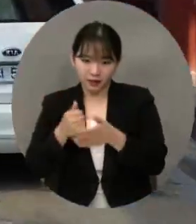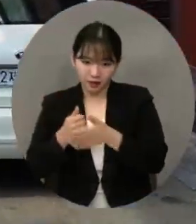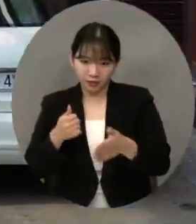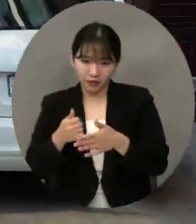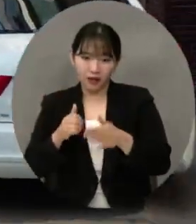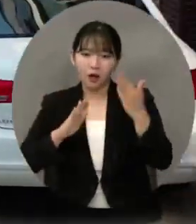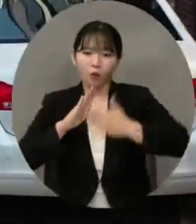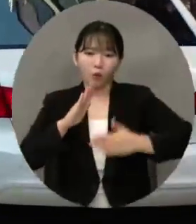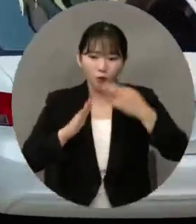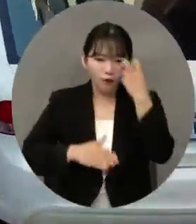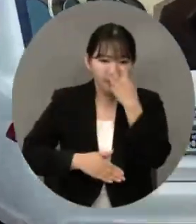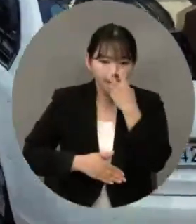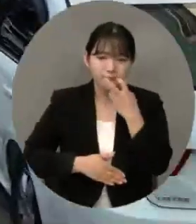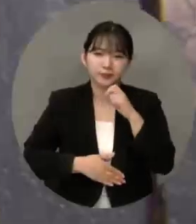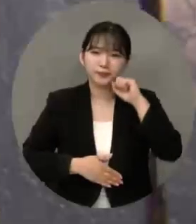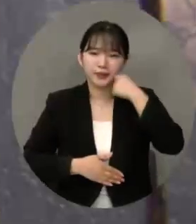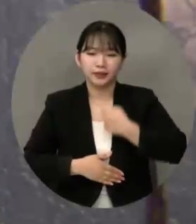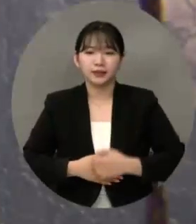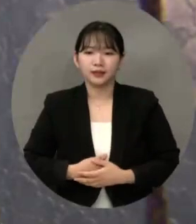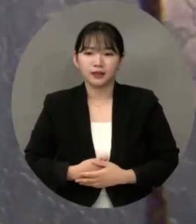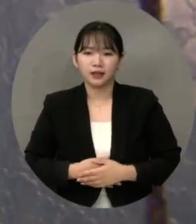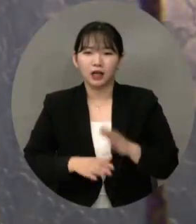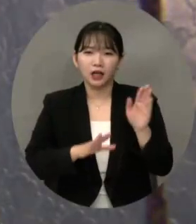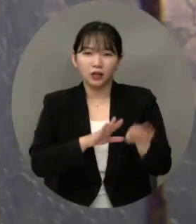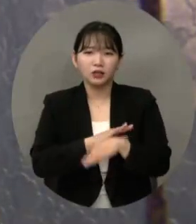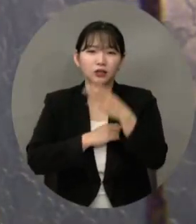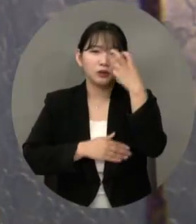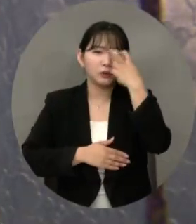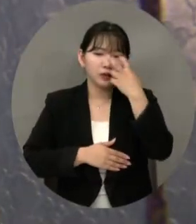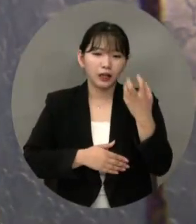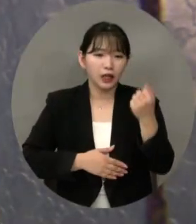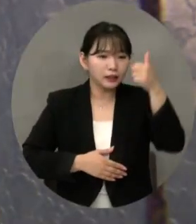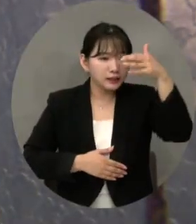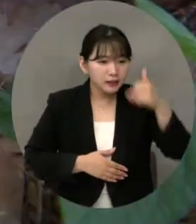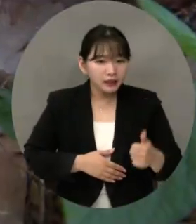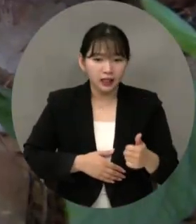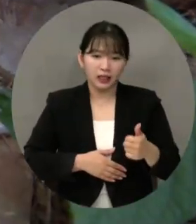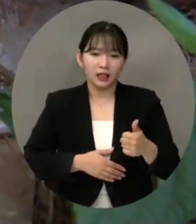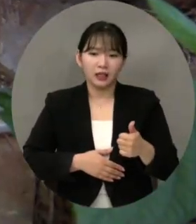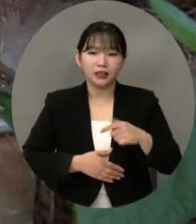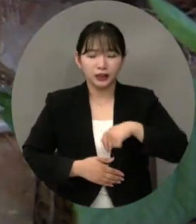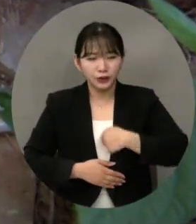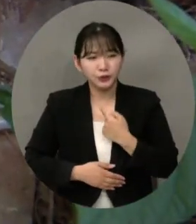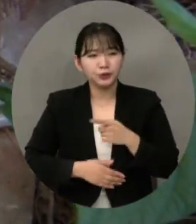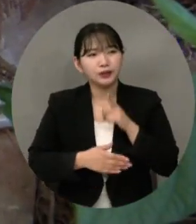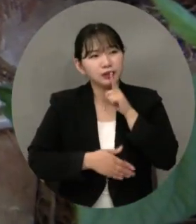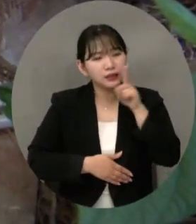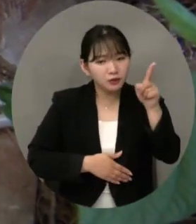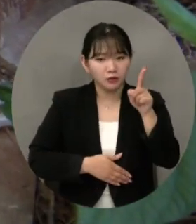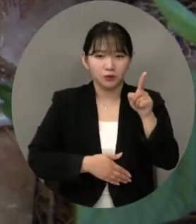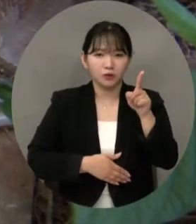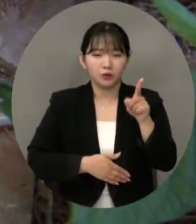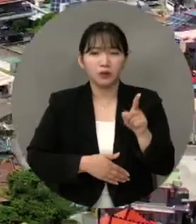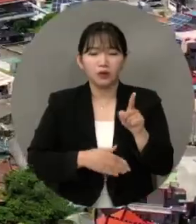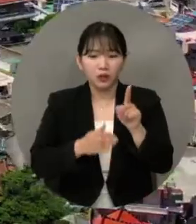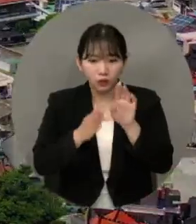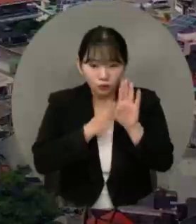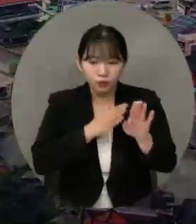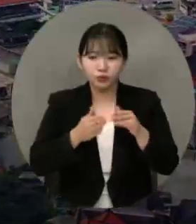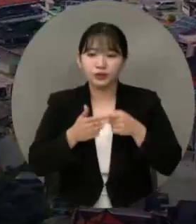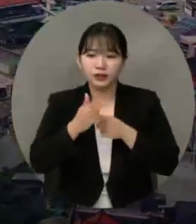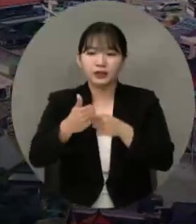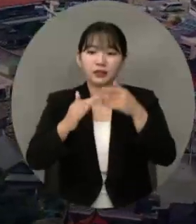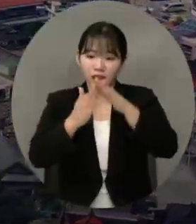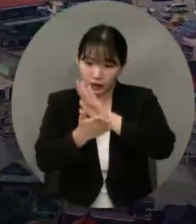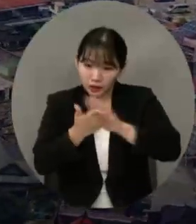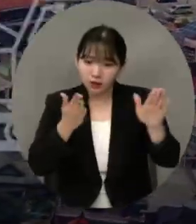공공에서 관리하기도 상당히 어려운 거죠. 허술한 조사에 소유주의 자진 신청에 의존하고 있는 철거도 지지부진한 상태.